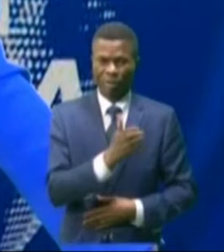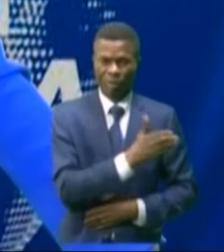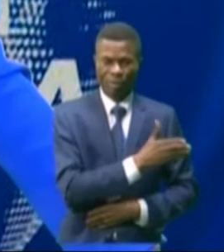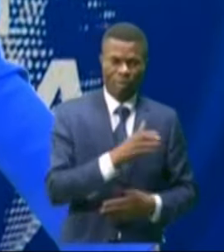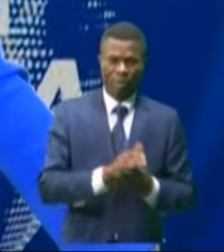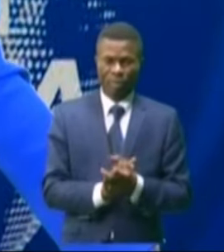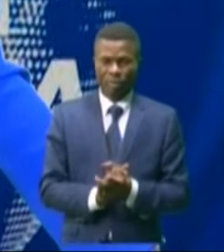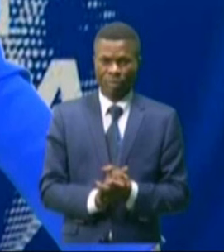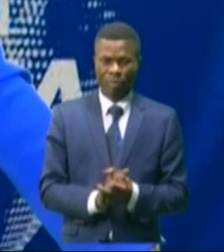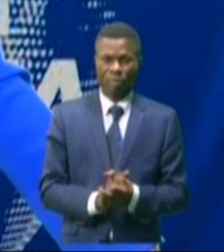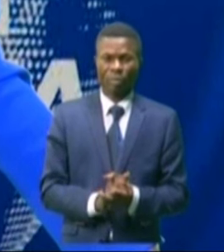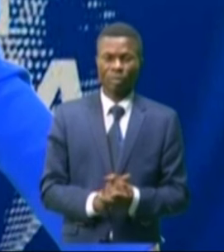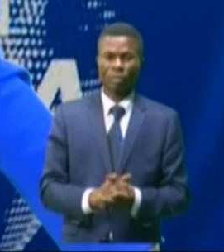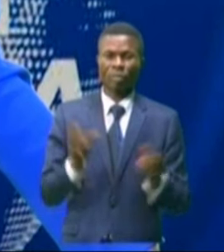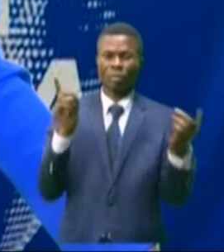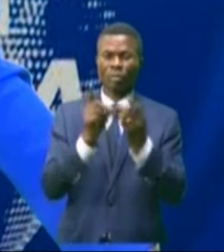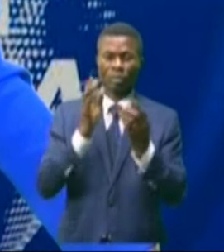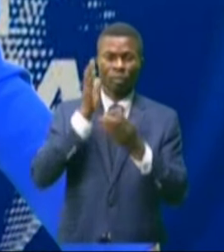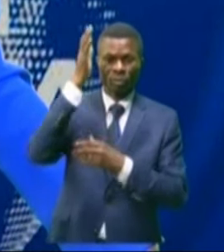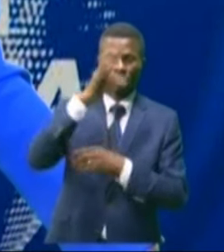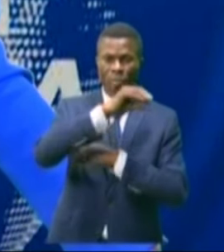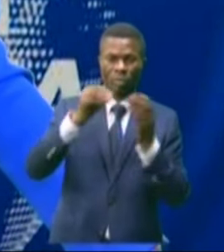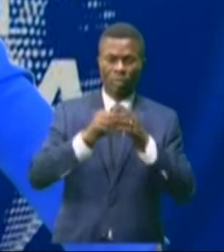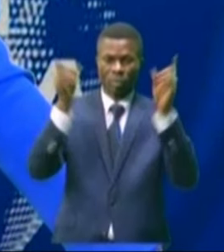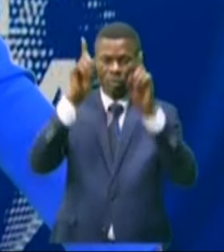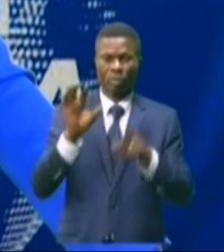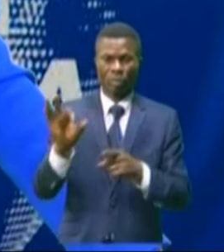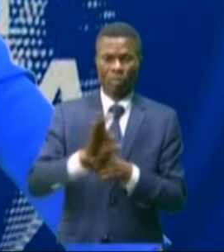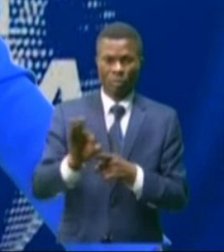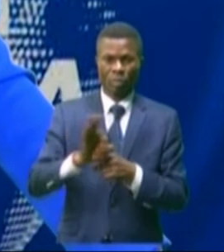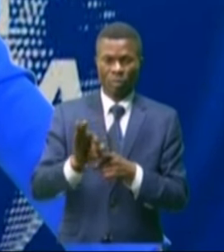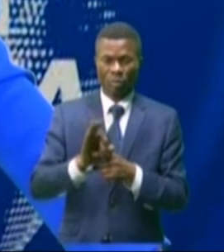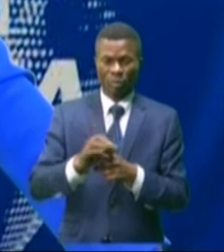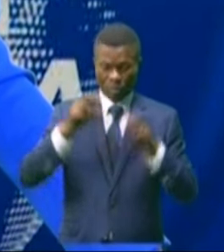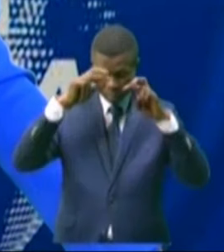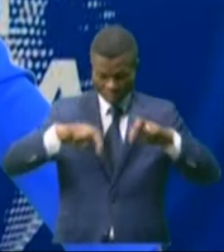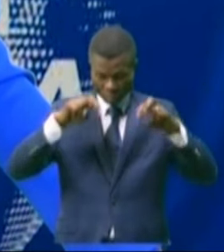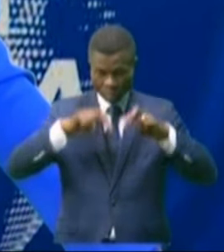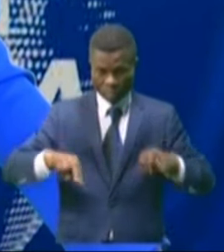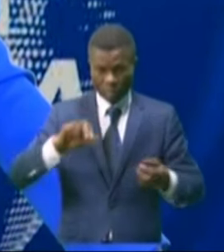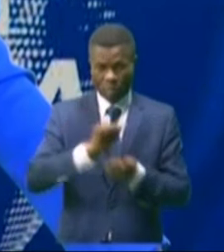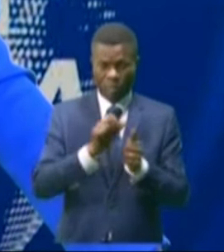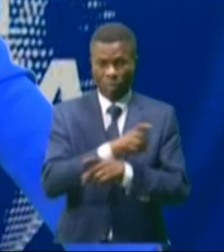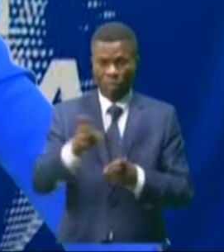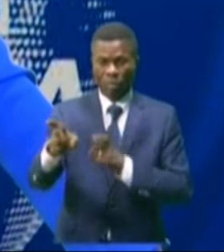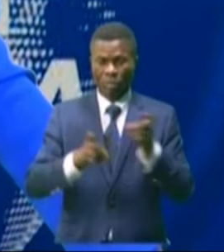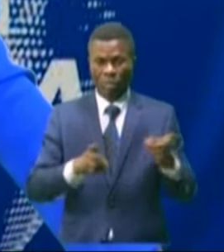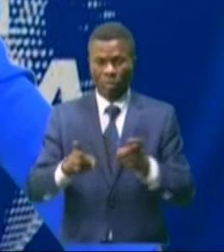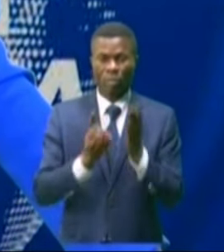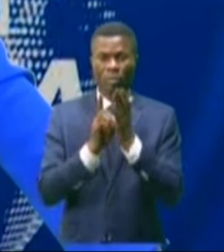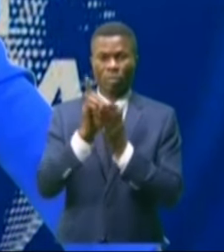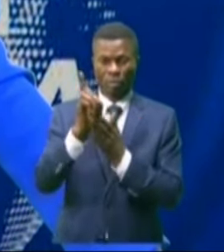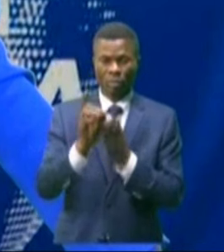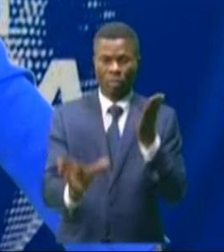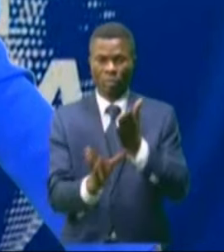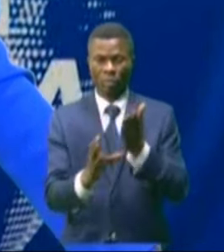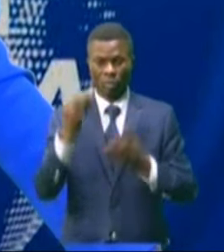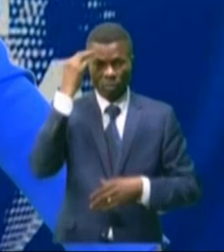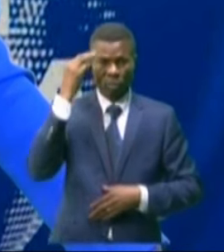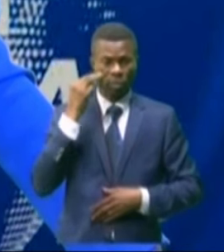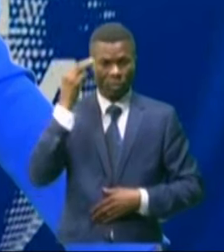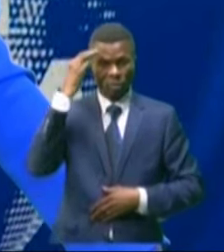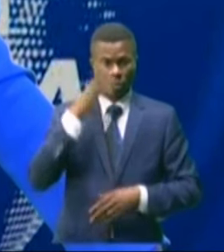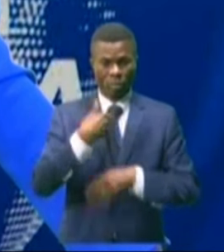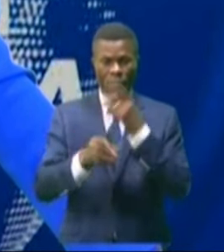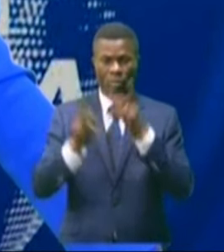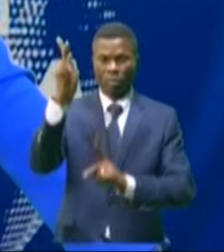Et en marge du grand rendez-vous du Centre africain de formation et recherche en administration de développement, le vice-premier ministre, ministre de la